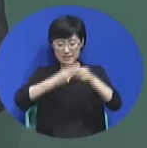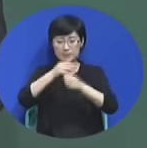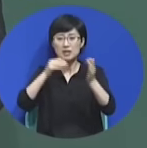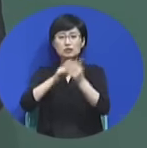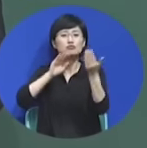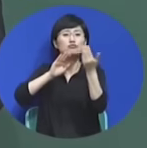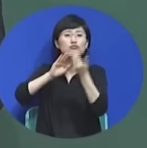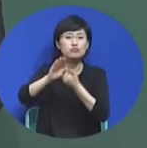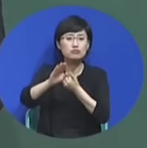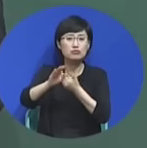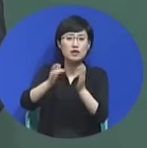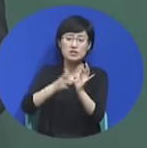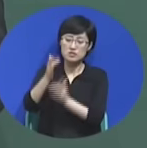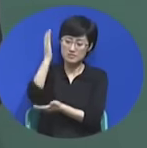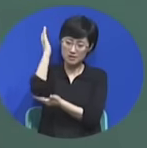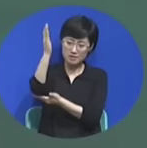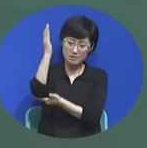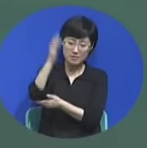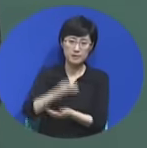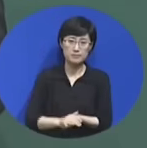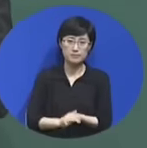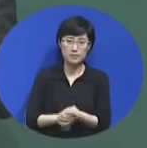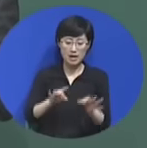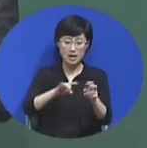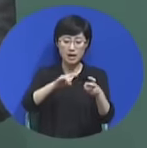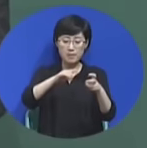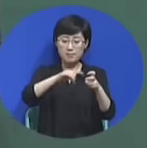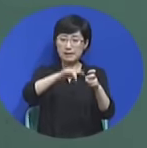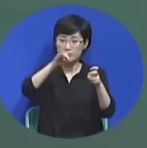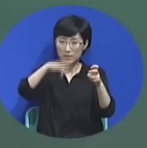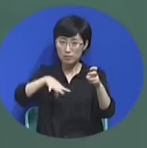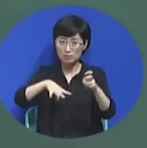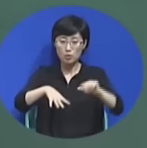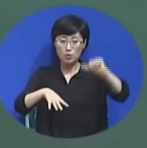第一次共生涯结束之后，耶稣所赐给的信息。 그 마태복음 5장 2절에 보니까 입을 열어 그렇게 나와요.